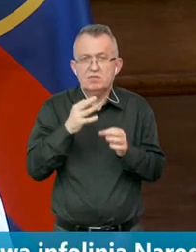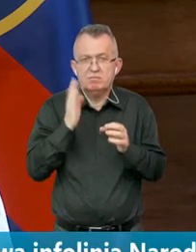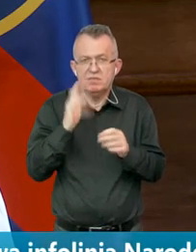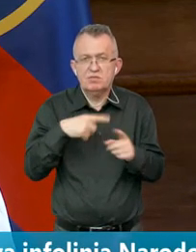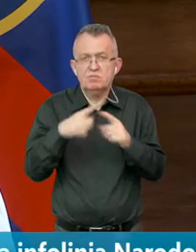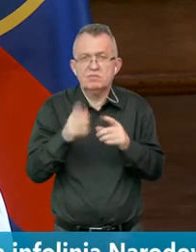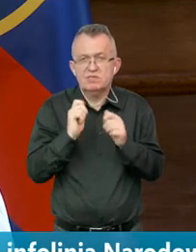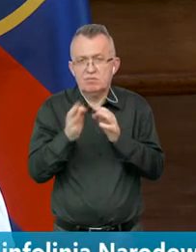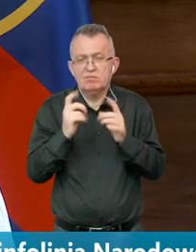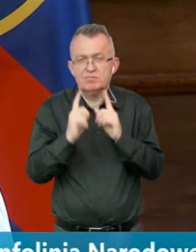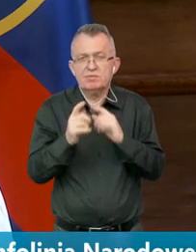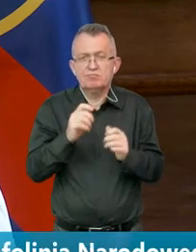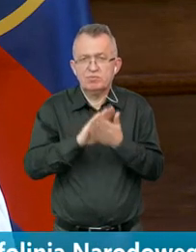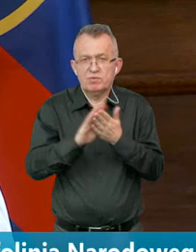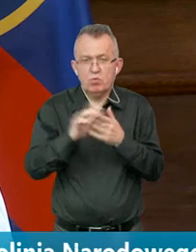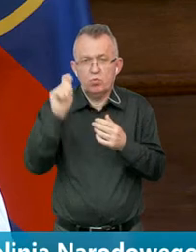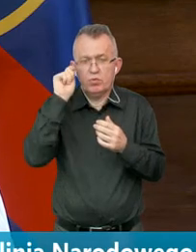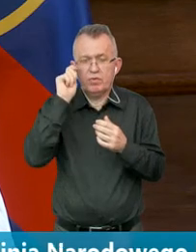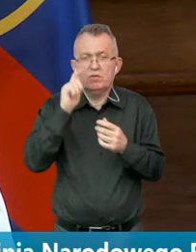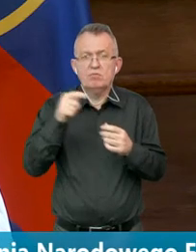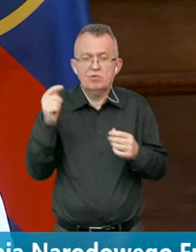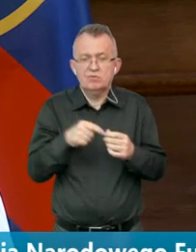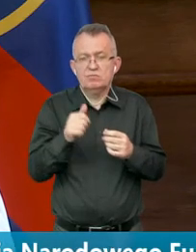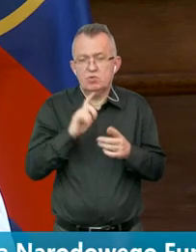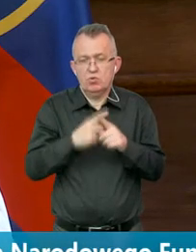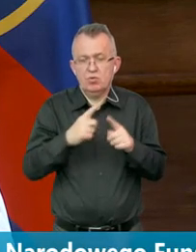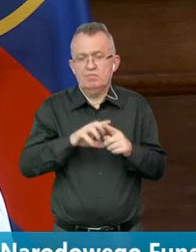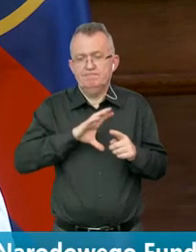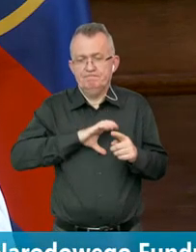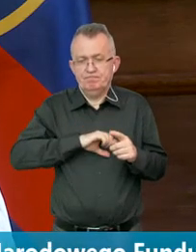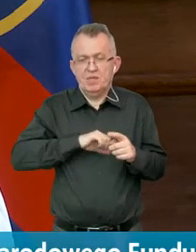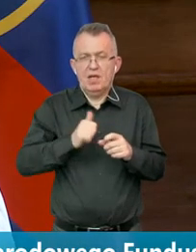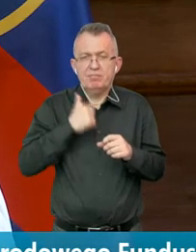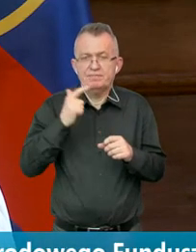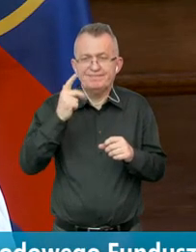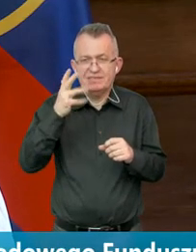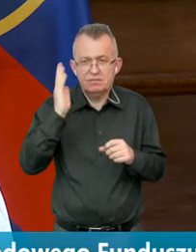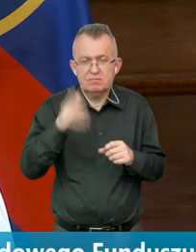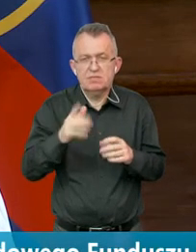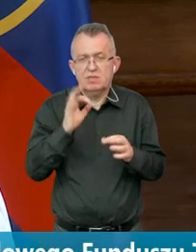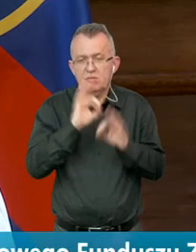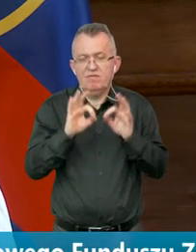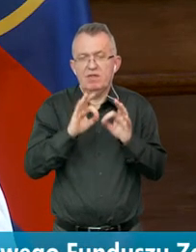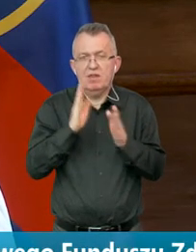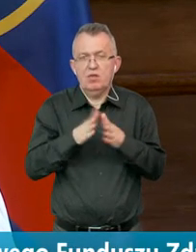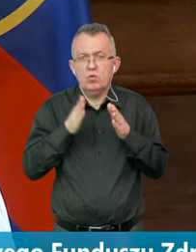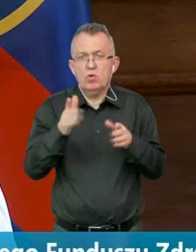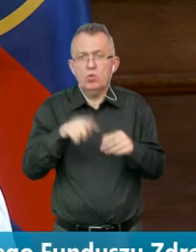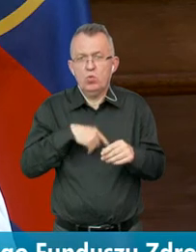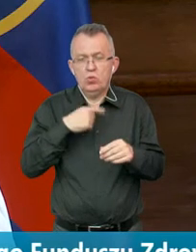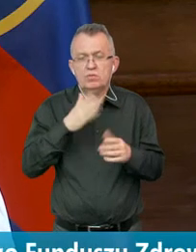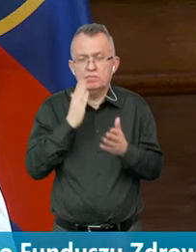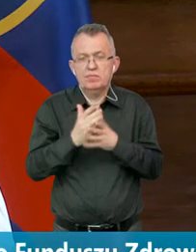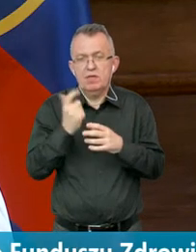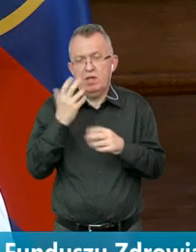tych dróg. Przepraszamy za te kłopoty, natomiast musimy trochę pocierpieć po to, żeby rzeczywiście za jakiś czas te drogi były już na dłuższy okres czasu, na